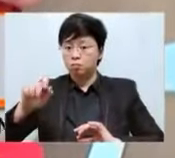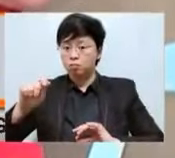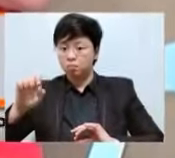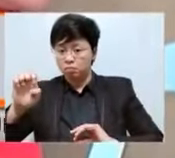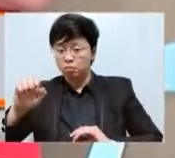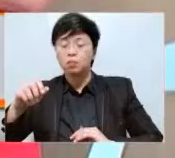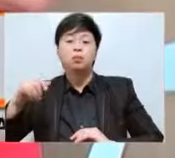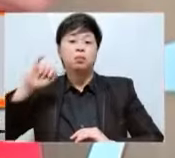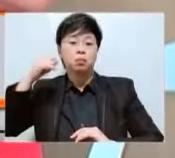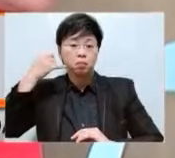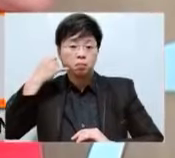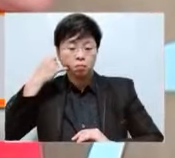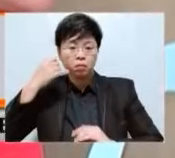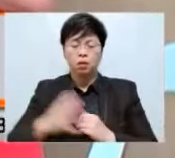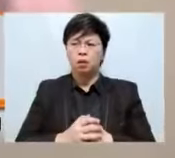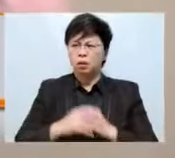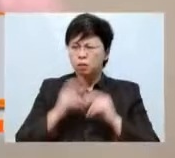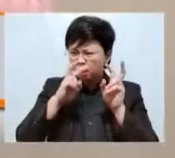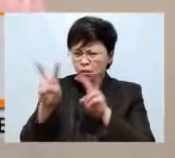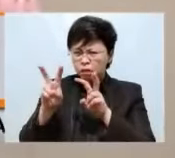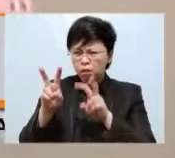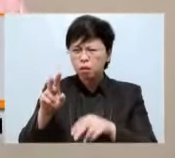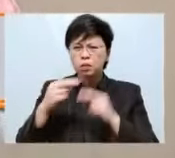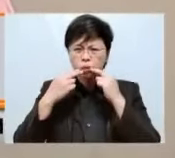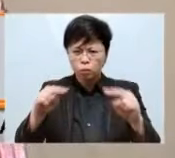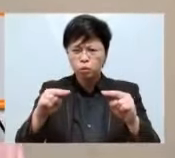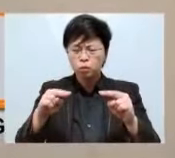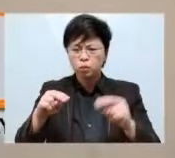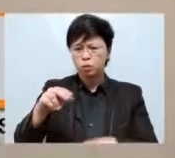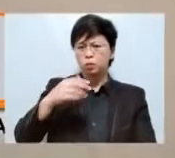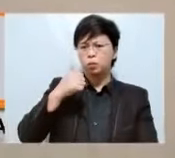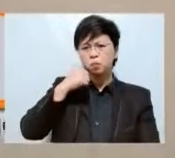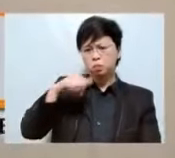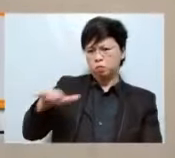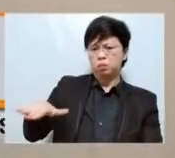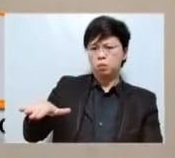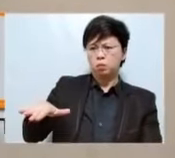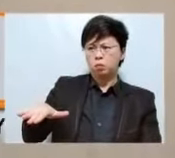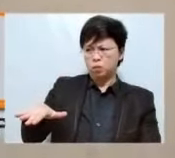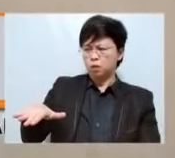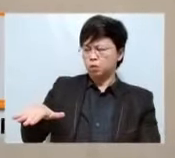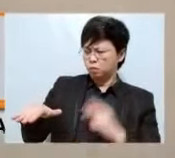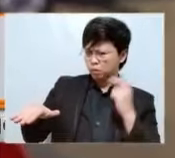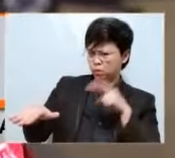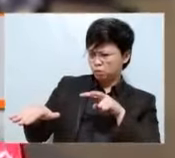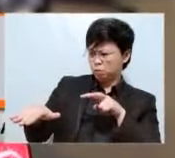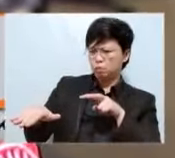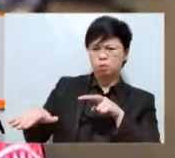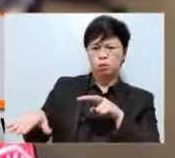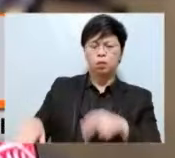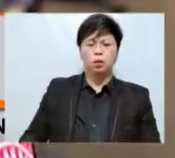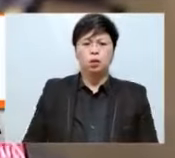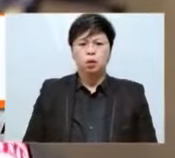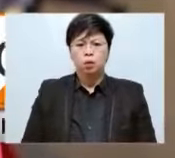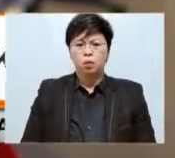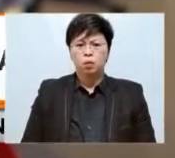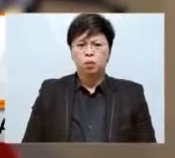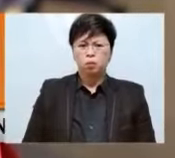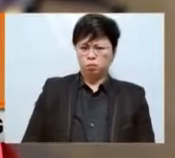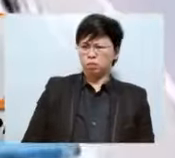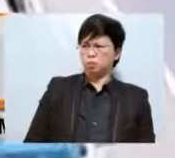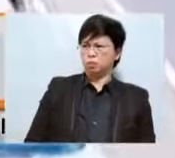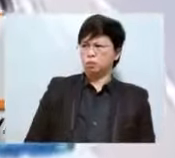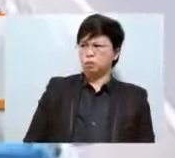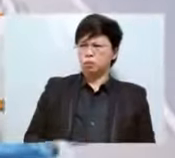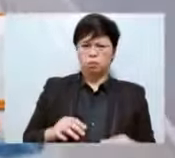raw sa balita ang tungkol sa nawawalang bata pero nag-alangan daw silang mag-asawa nung una aligaga ako na nanginginig na yung